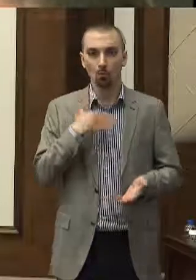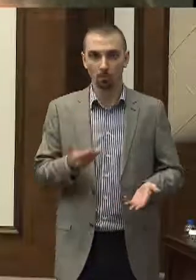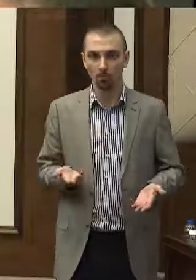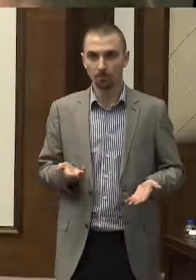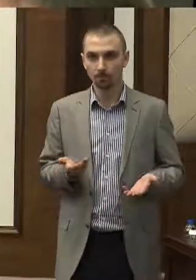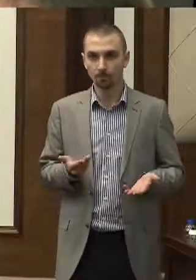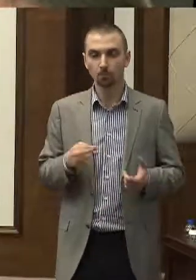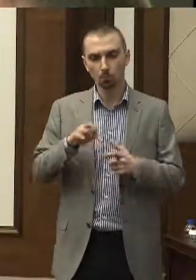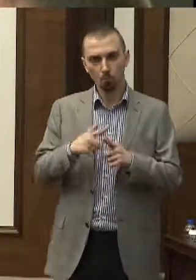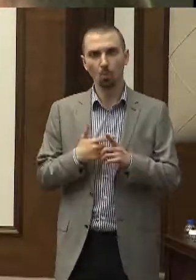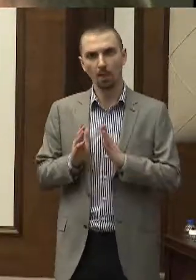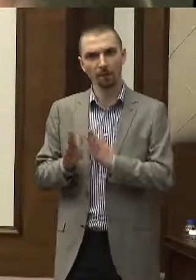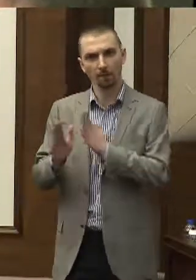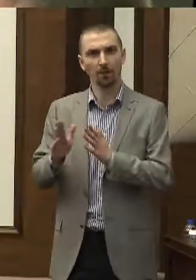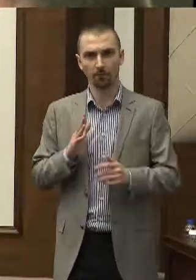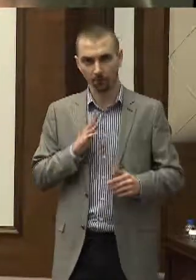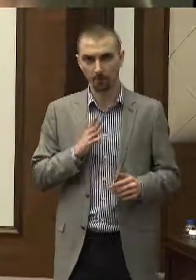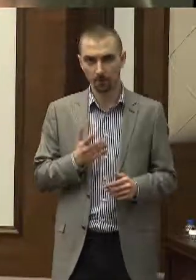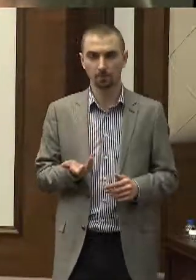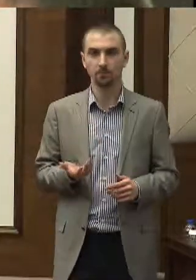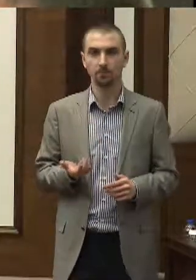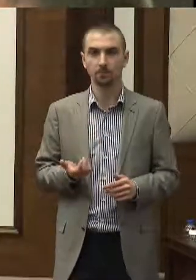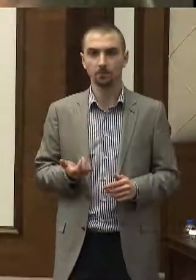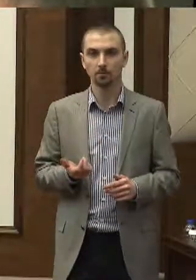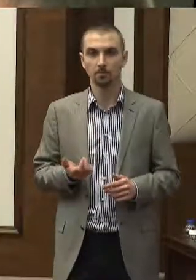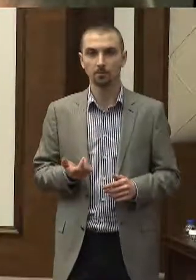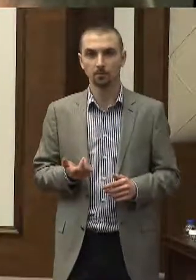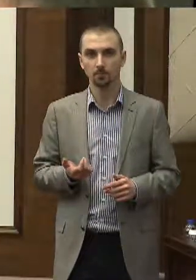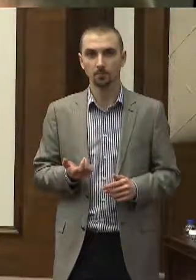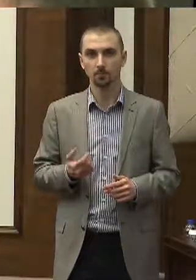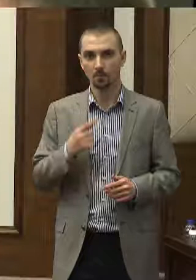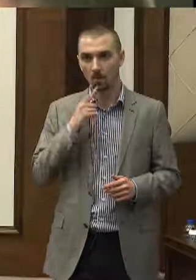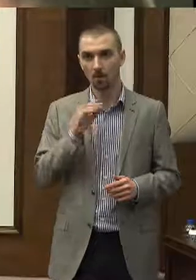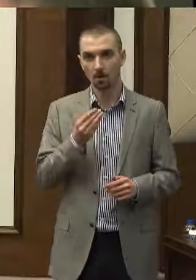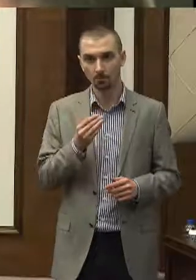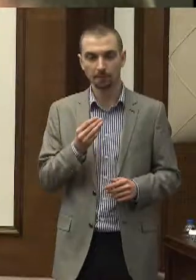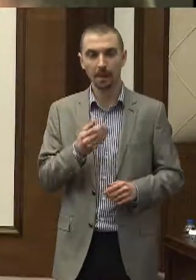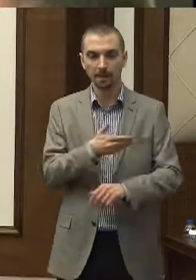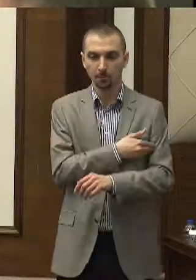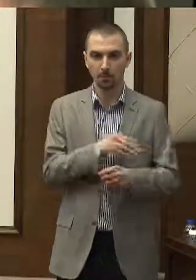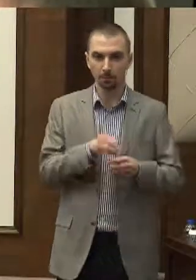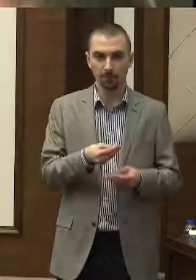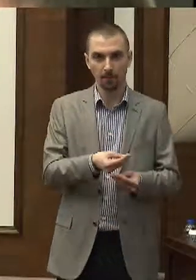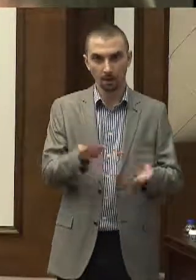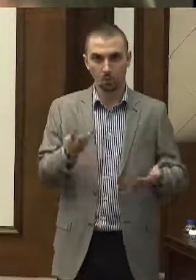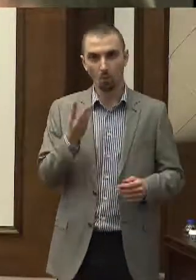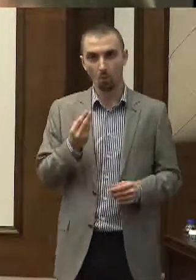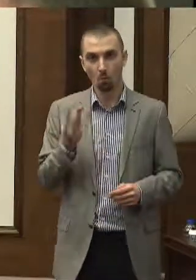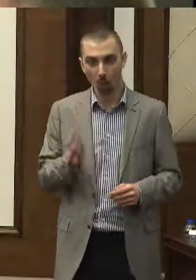devam eden projelerimiz var. Bunların bir an önce gençlerin hizmetinin sunulması gerektiğini düşünüyorum.